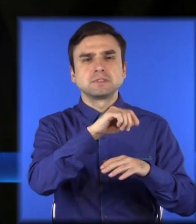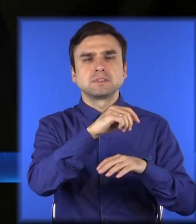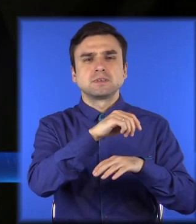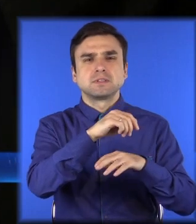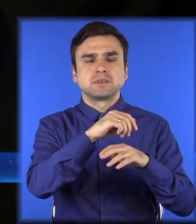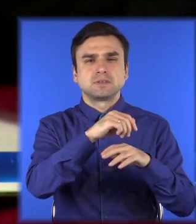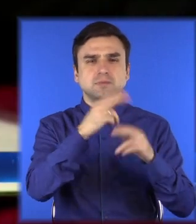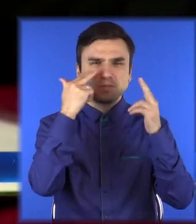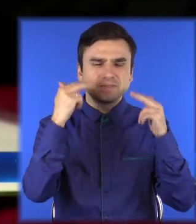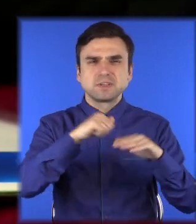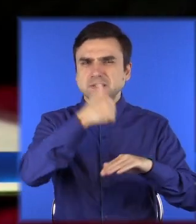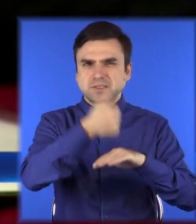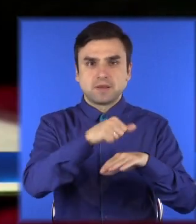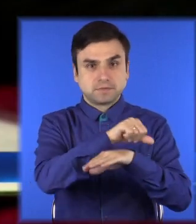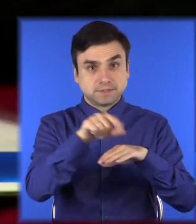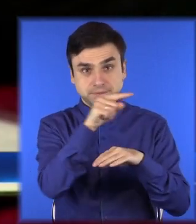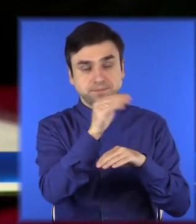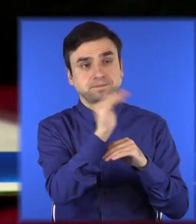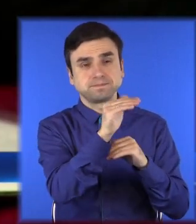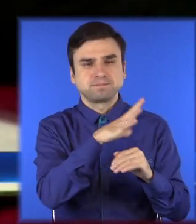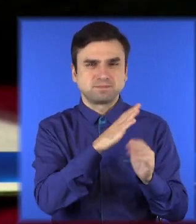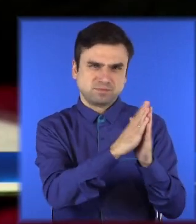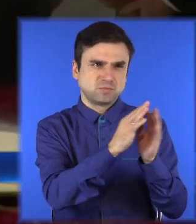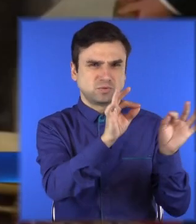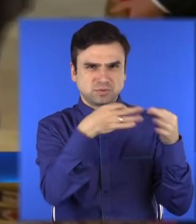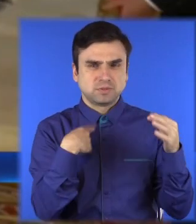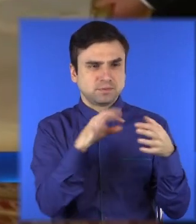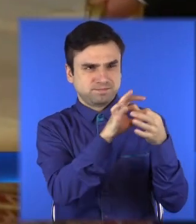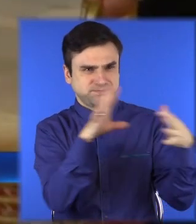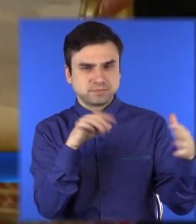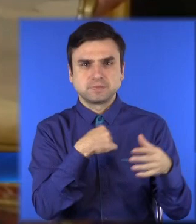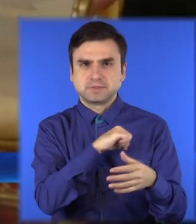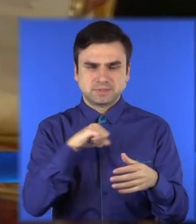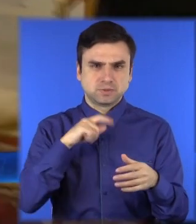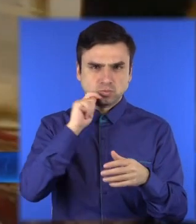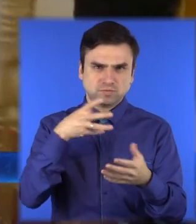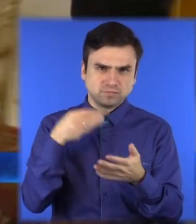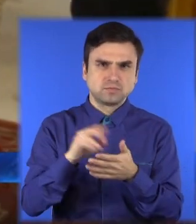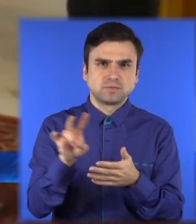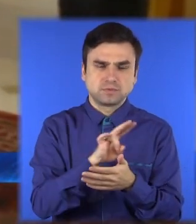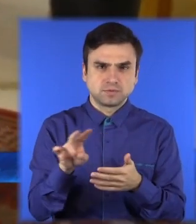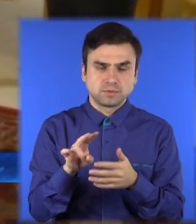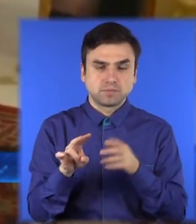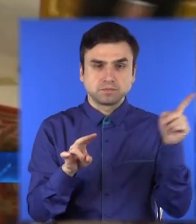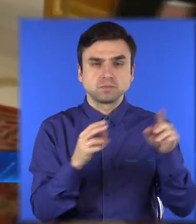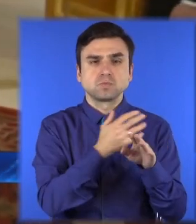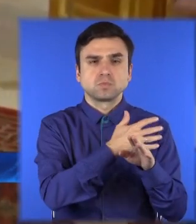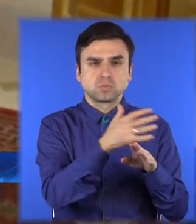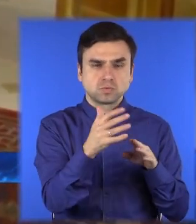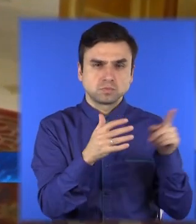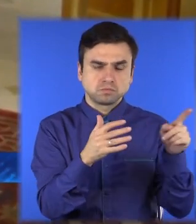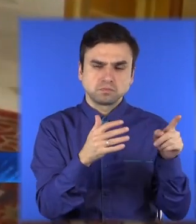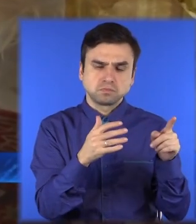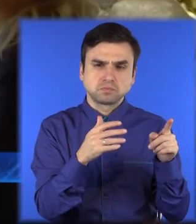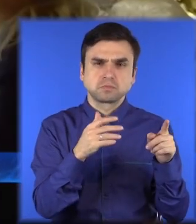Вселенського патріархату про надання автокефалії для українського православ'я. Пізніше Вселенський патріарх Варфоломій заявив,